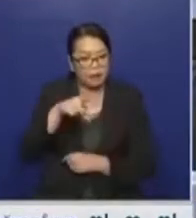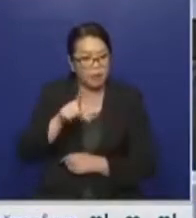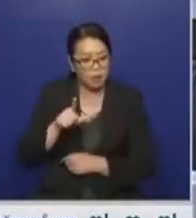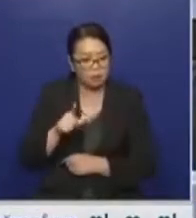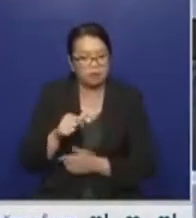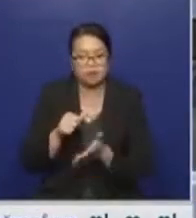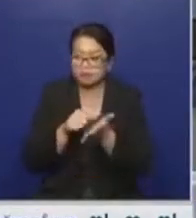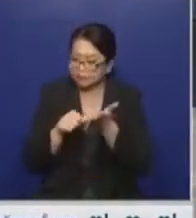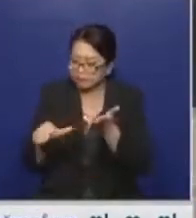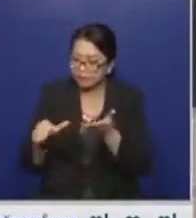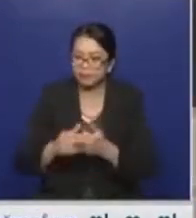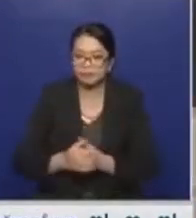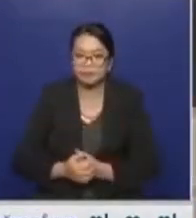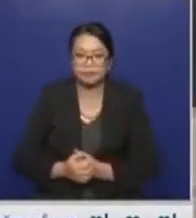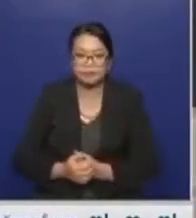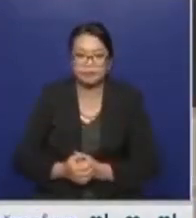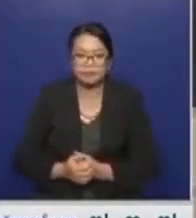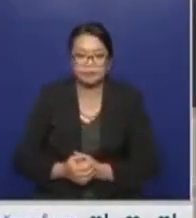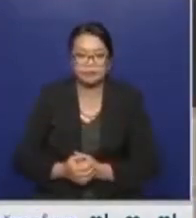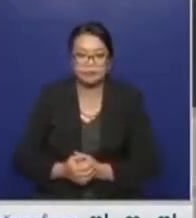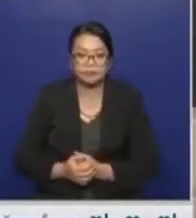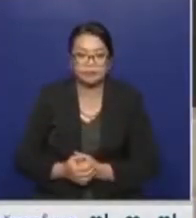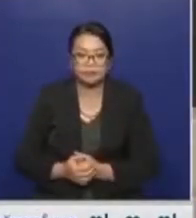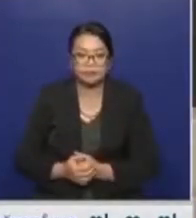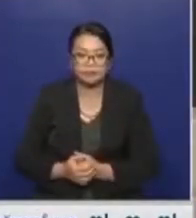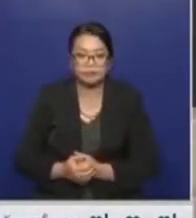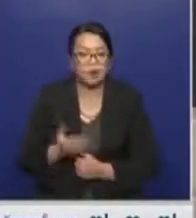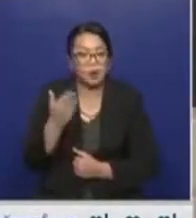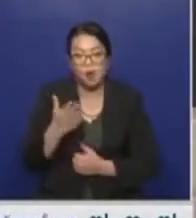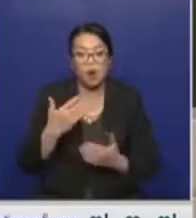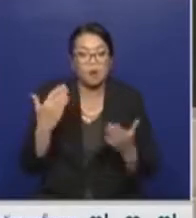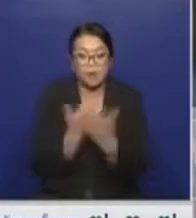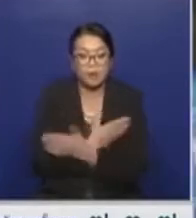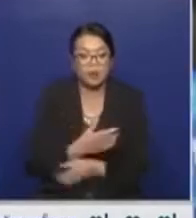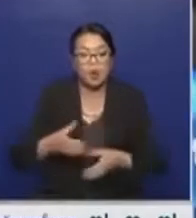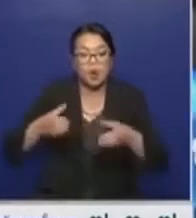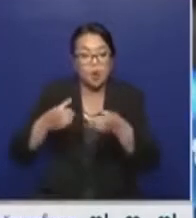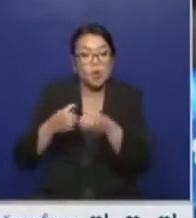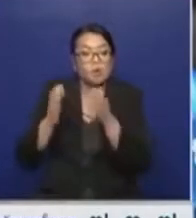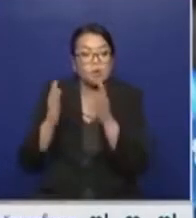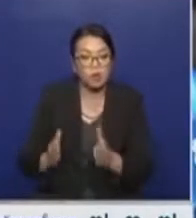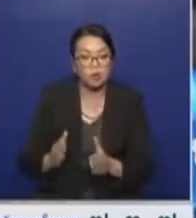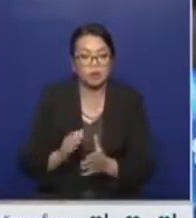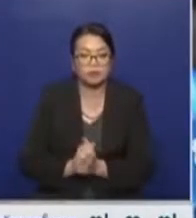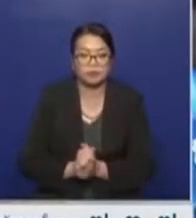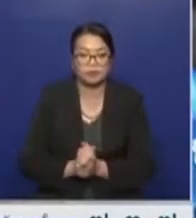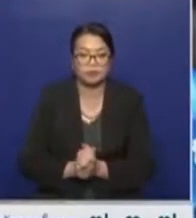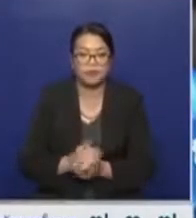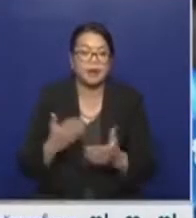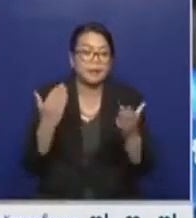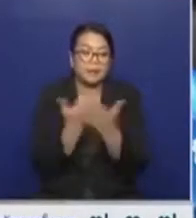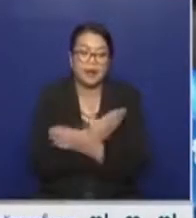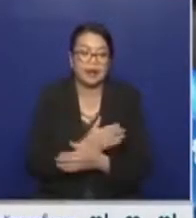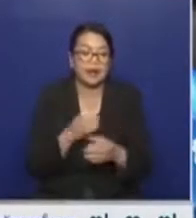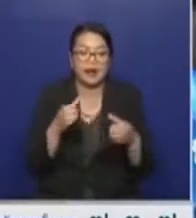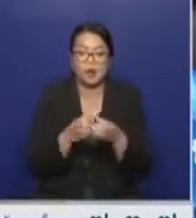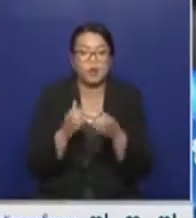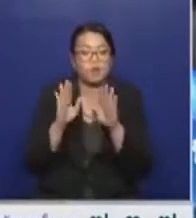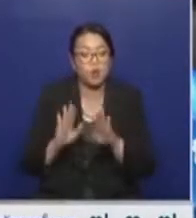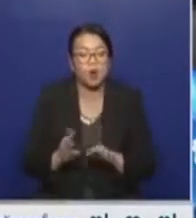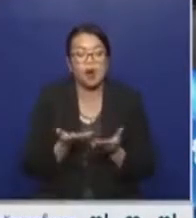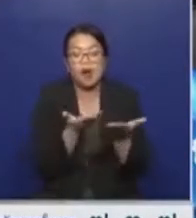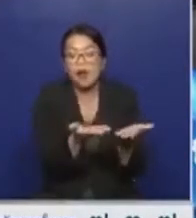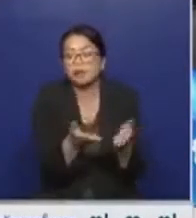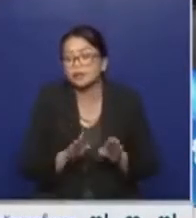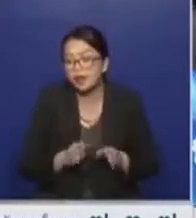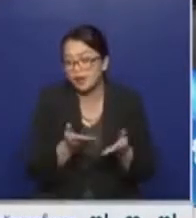นะครับ ค่ะงั้นก็ขอเปลี่ยนเป็นใช้คำว่ากลุ่มคนค่ะท่านประธานที่คอยรับใช้พลเอกประยุทธ์จันทร์โอช